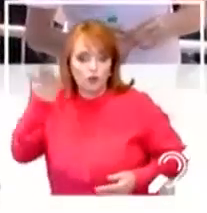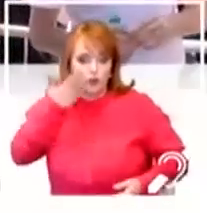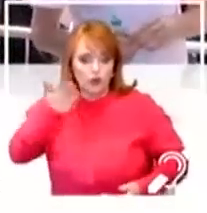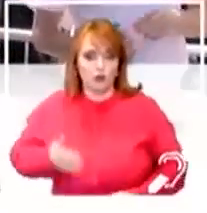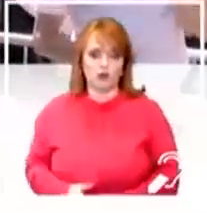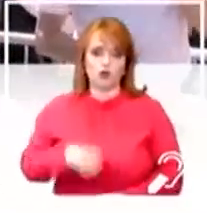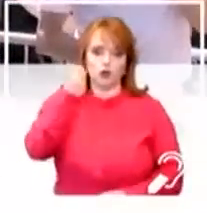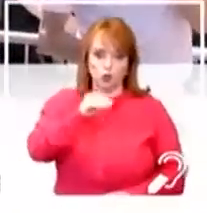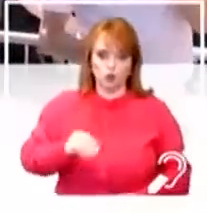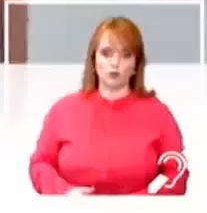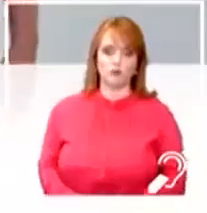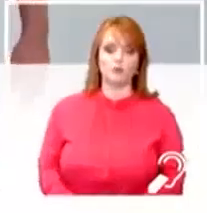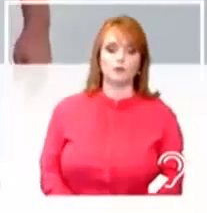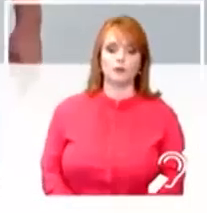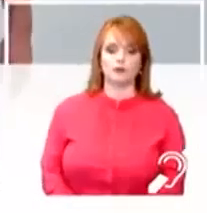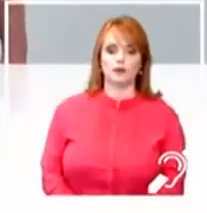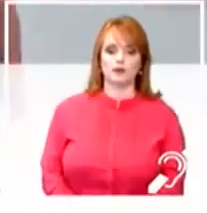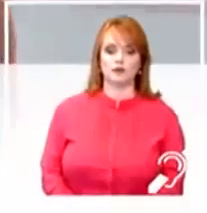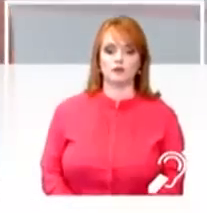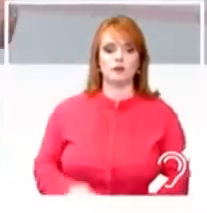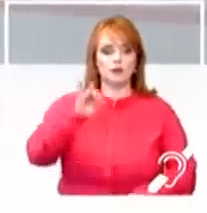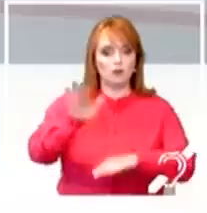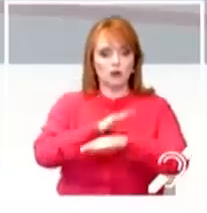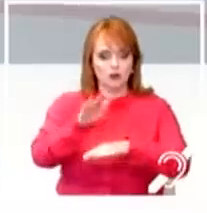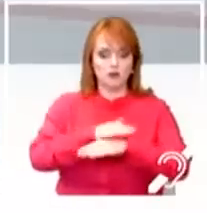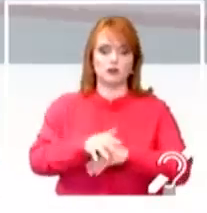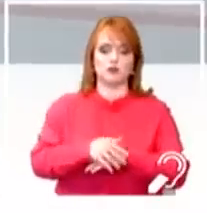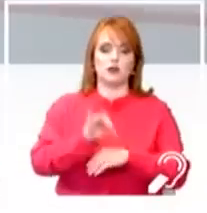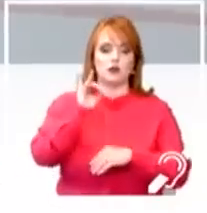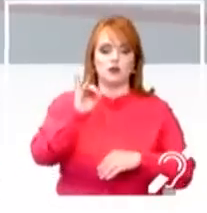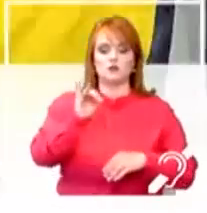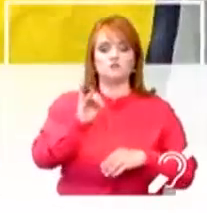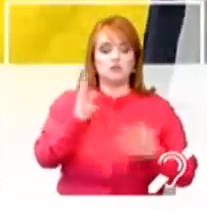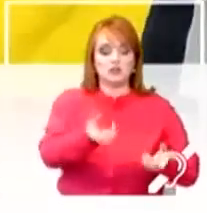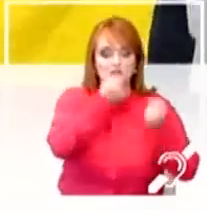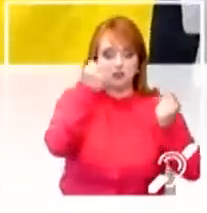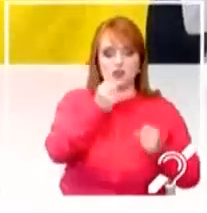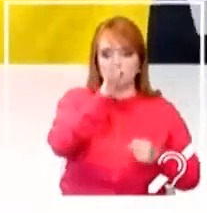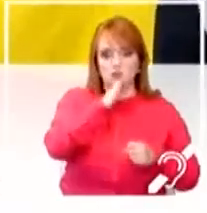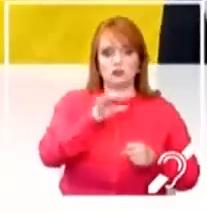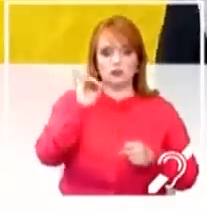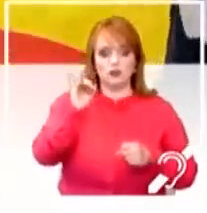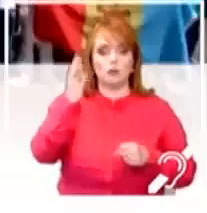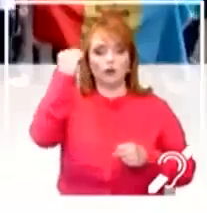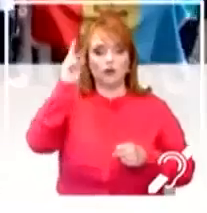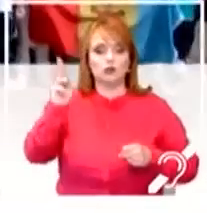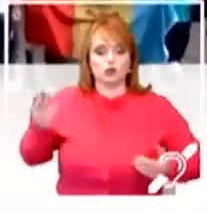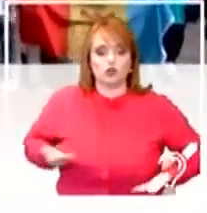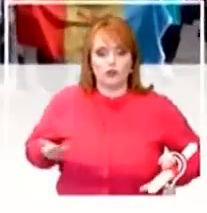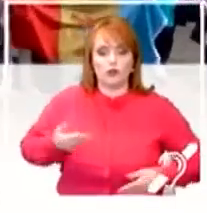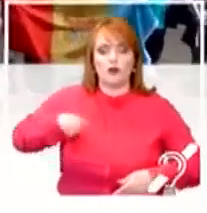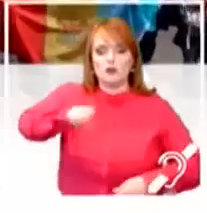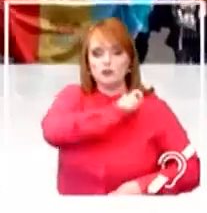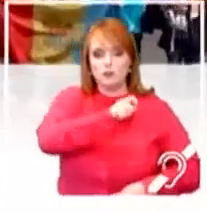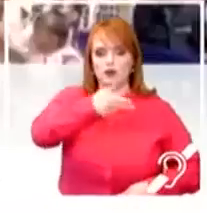asemenea garantată. Au fost solidari cu mesajul celor de la Chișinău și basarabenii din Irlanda, Anglia,